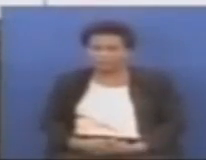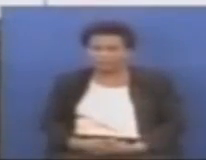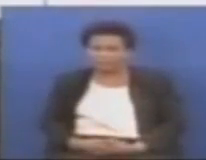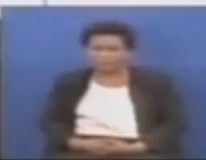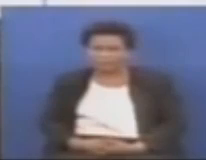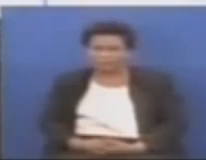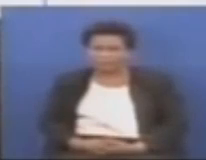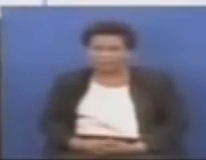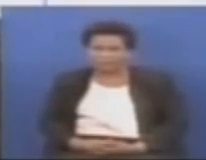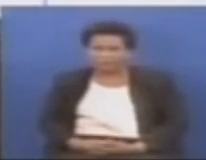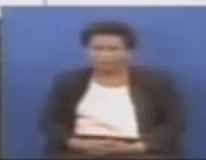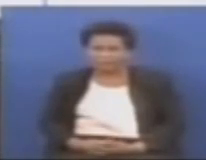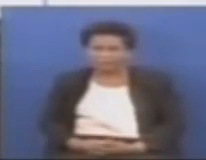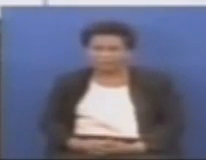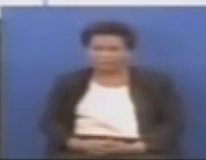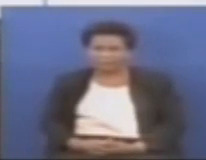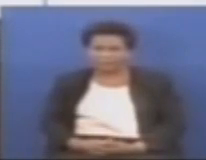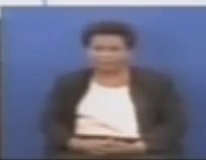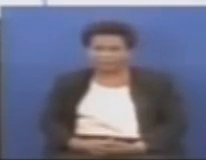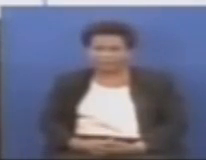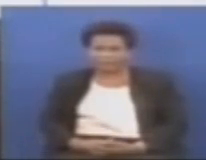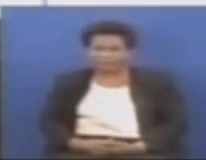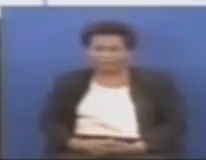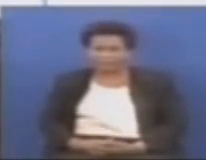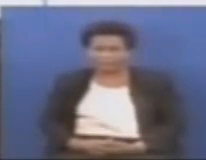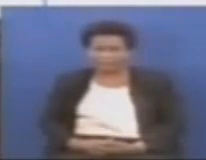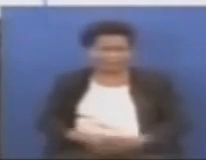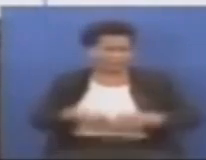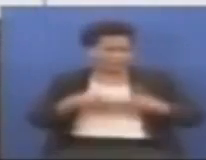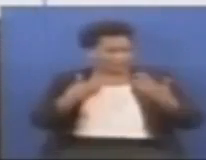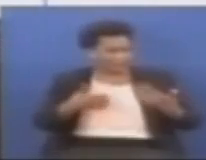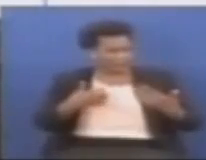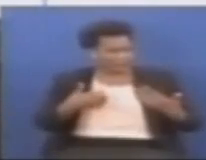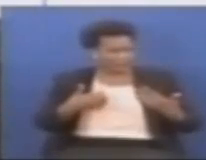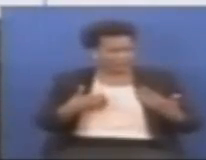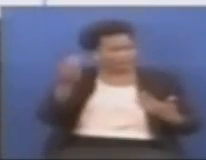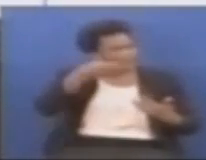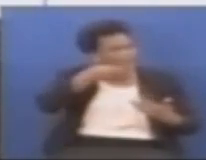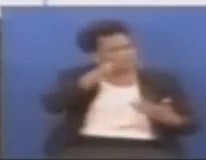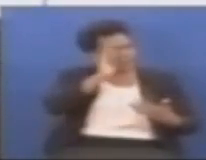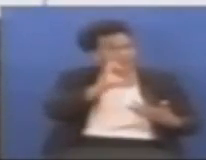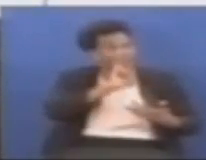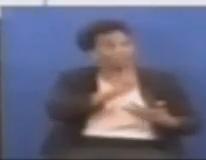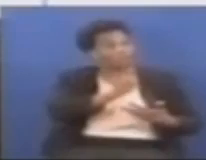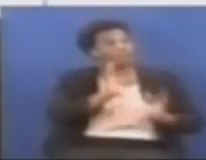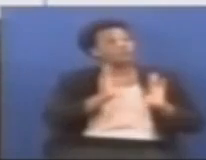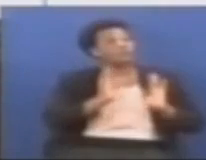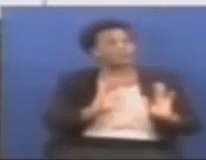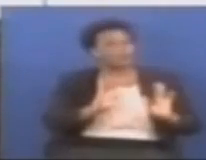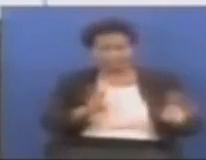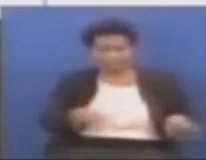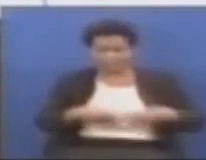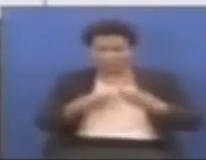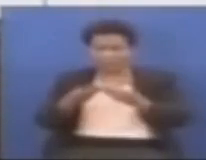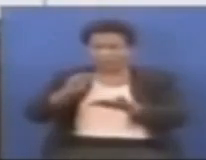za serikali katika kufikisha elimu ya mirathi kwa wananchi wetu katika maeneo